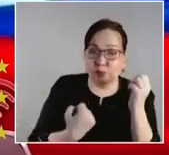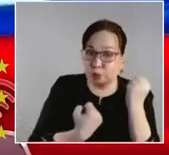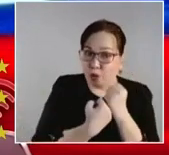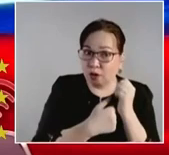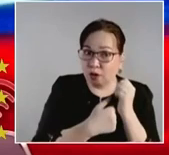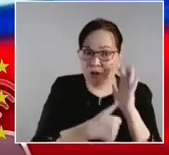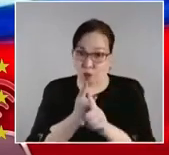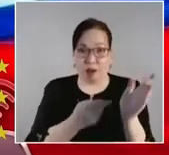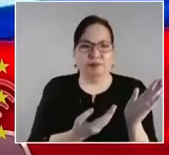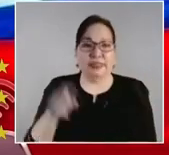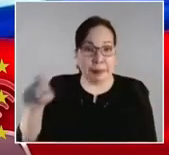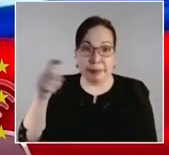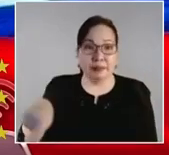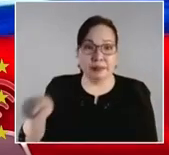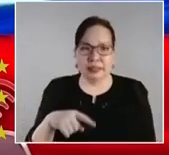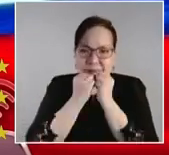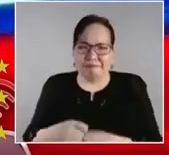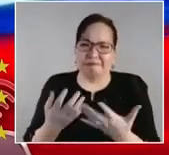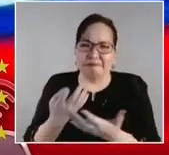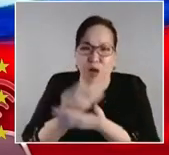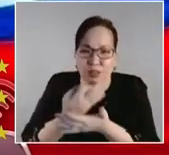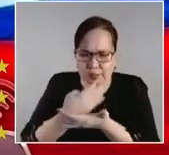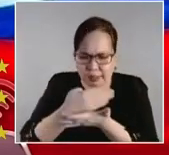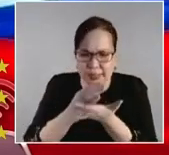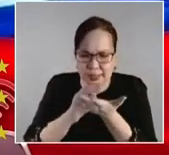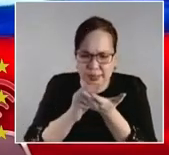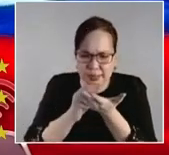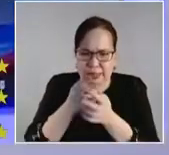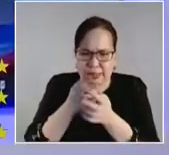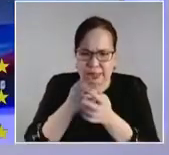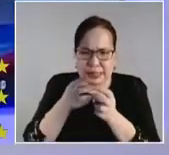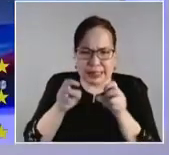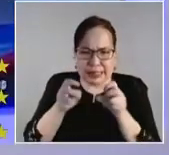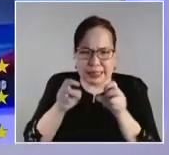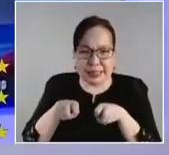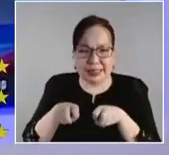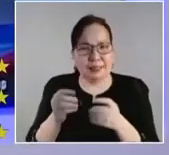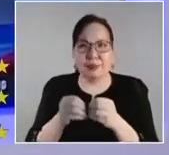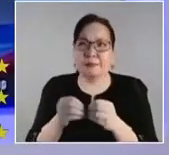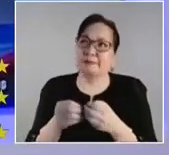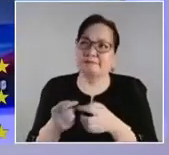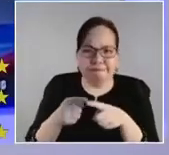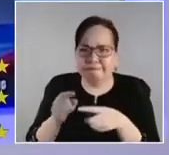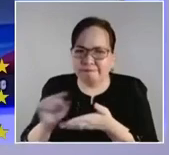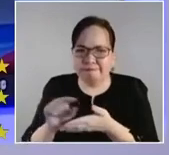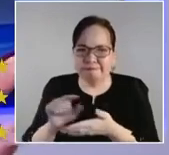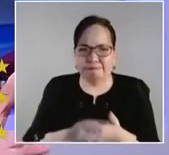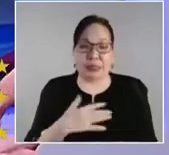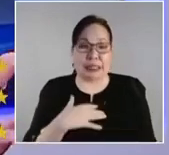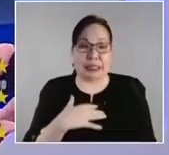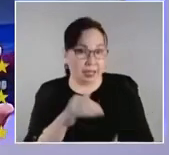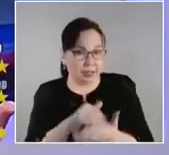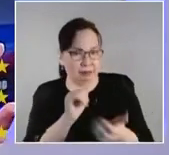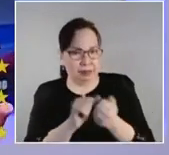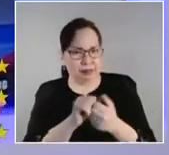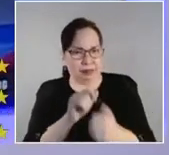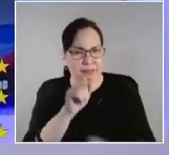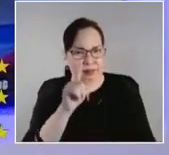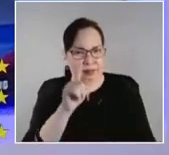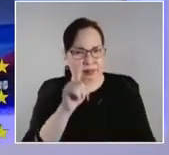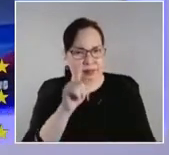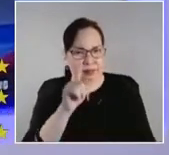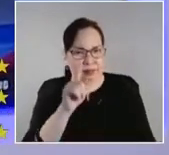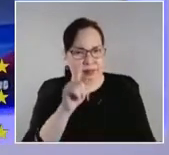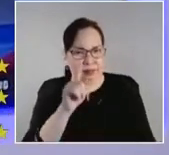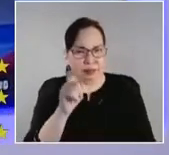magiging realistic na approach, yes, natin. Sir, very quickly lang po, ano. So, di ba, we have, many are employed and